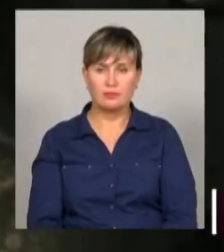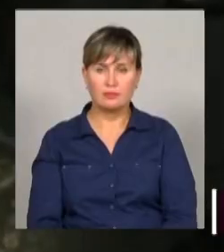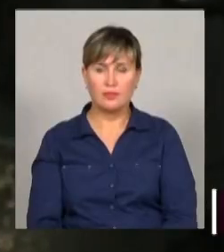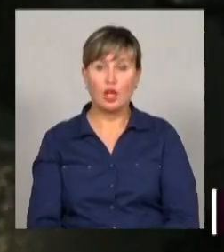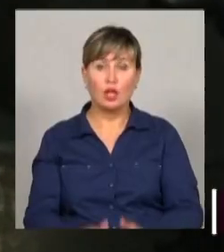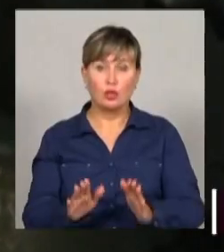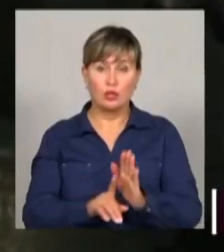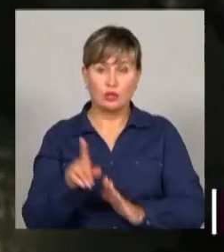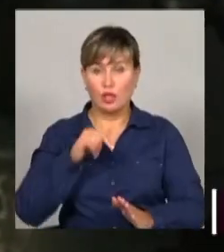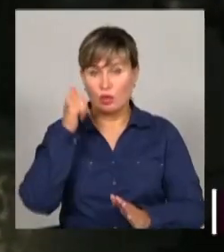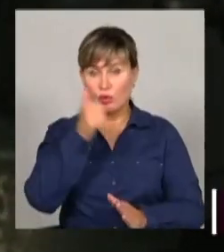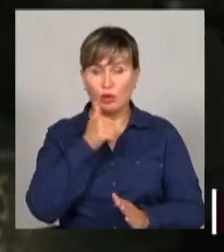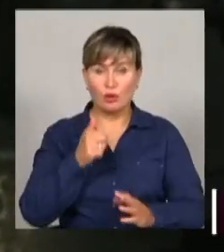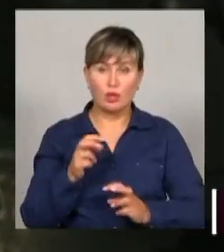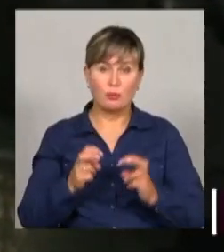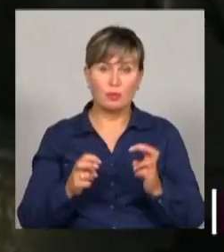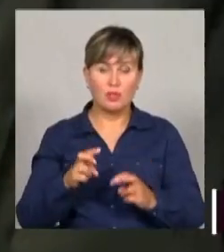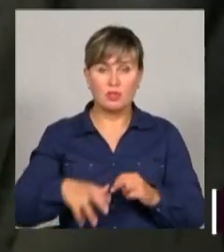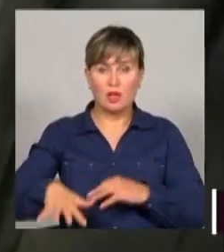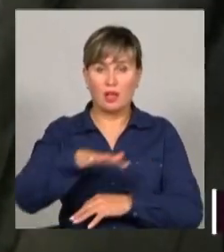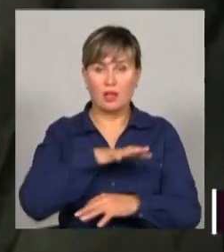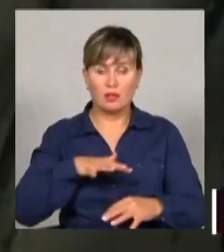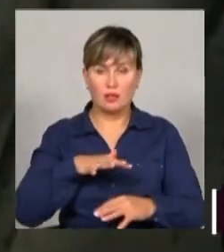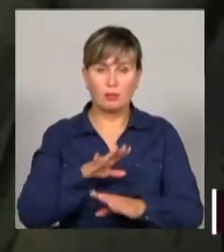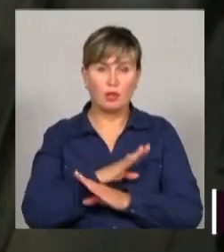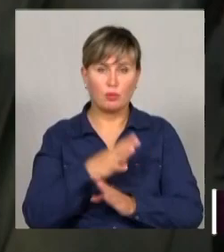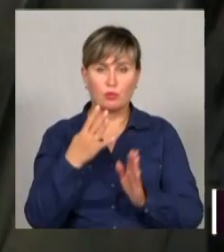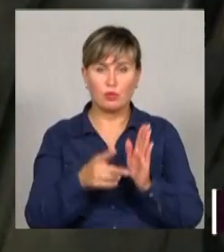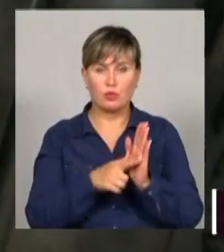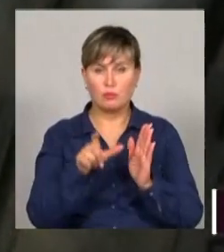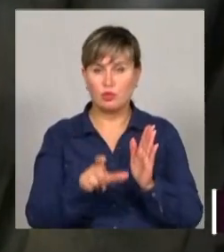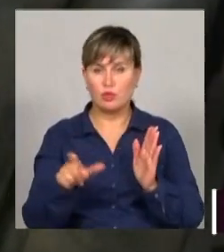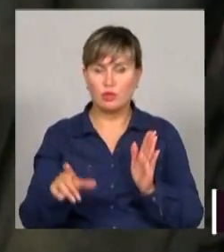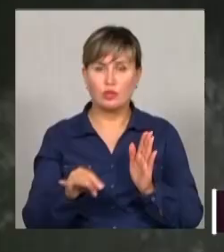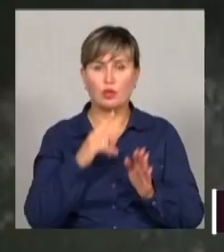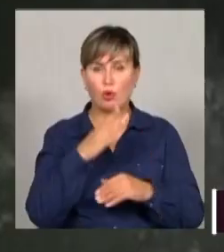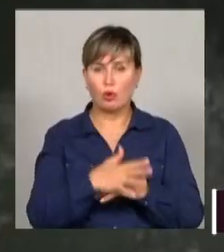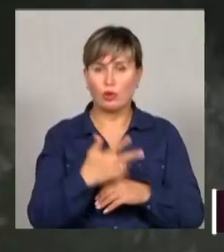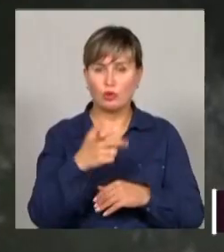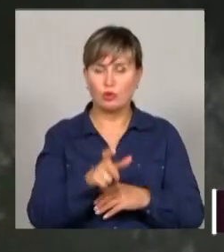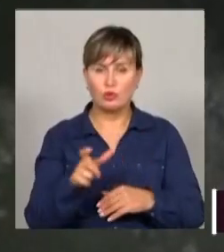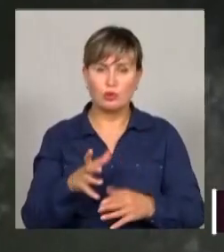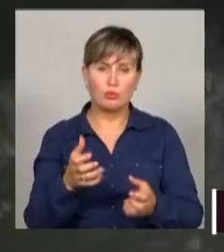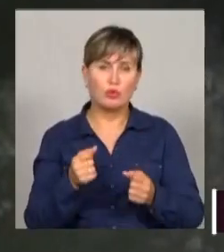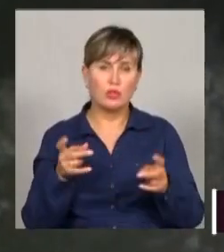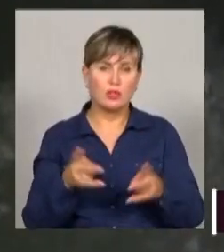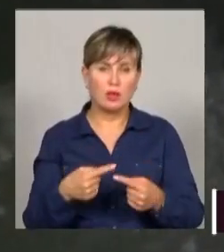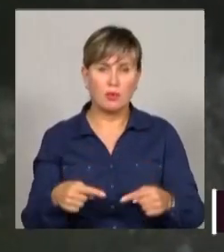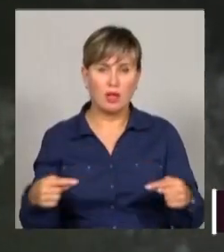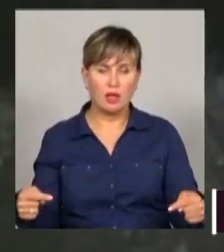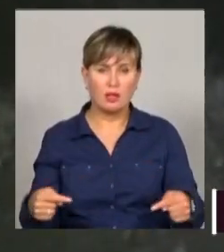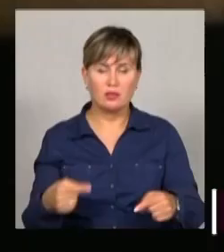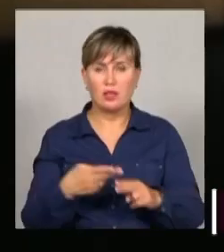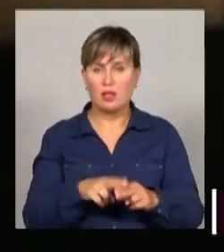Только с начала года на предприятиях страны погибли 47 человек. Еще около 300 получили травмы различной степени тяжести.